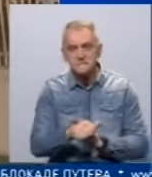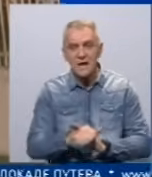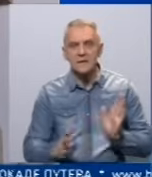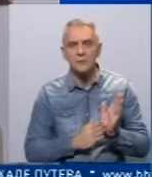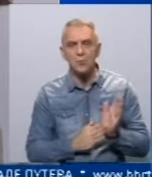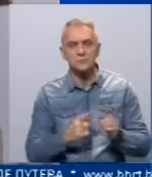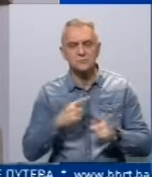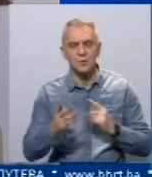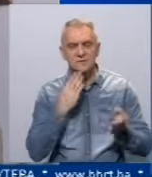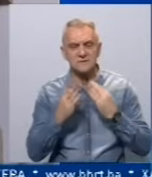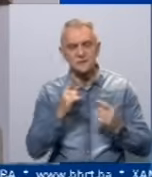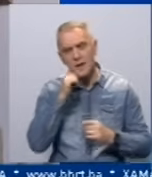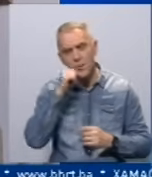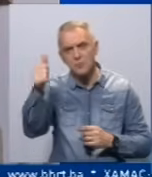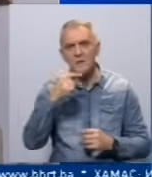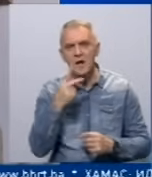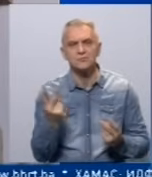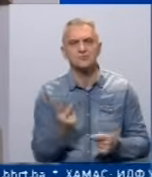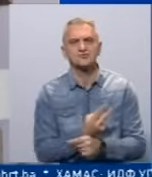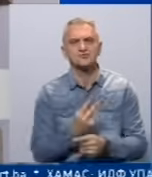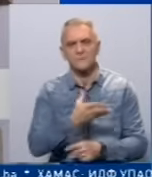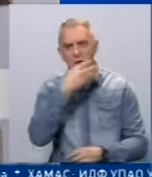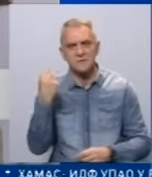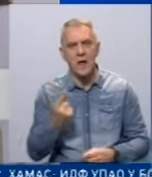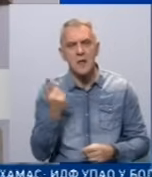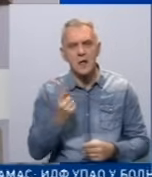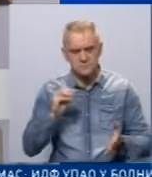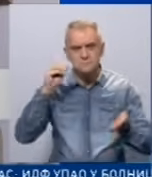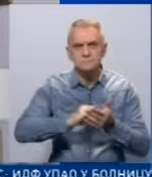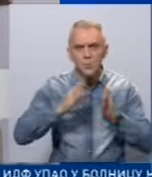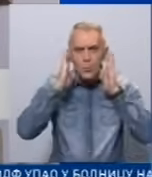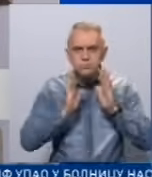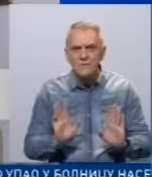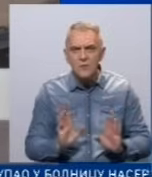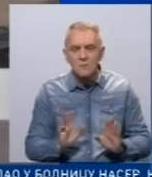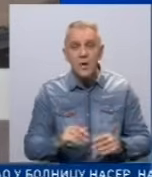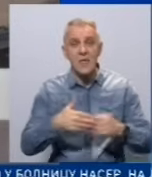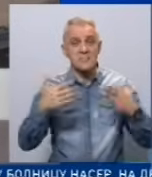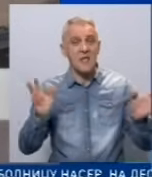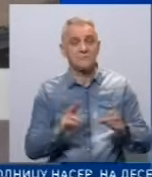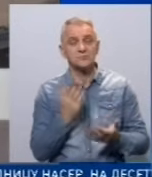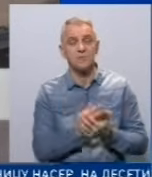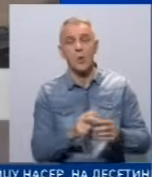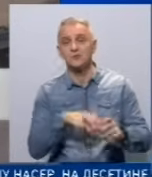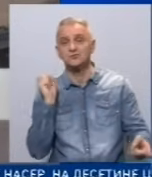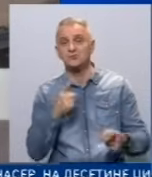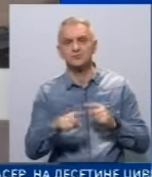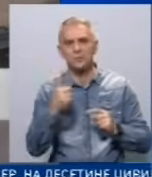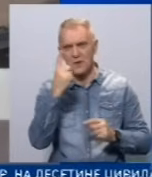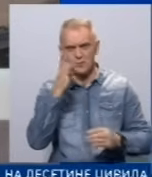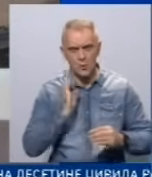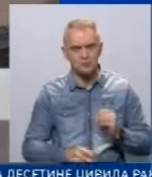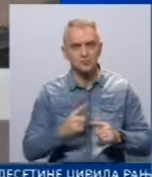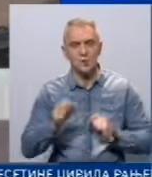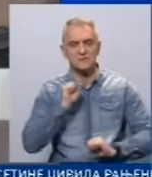je sastanke i putovanja označavao državnom tajnom i oznakom povjerljivo. Javnost je bila isključena s jedne tačke ročišta zbog kako su naveli